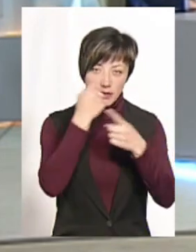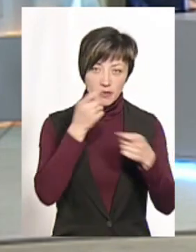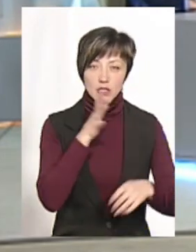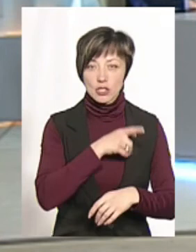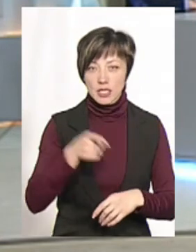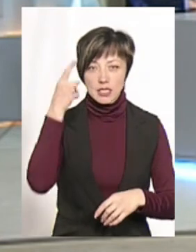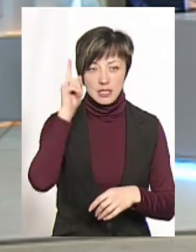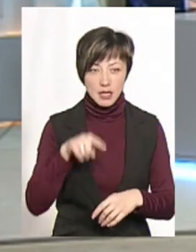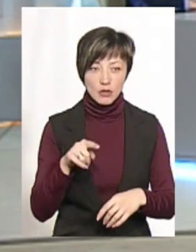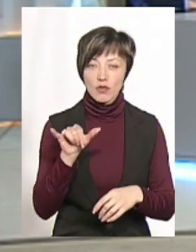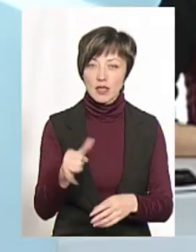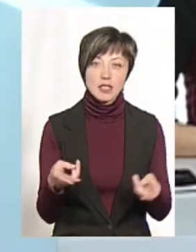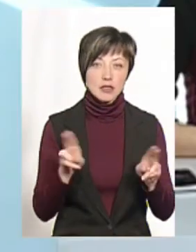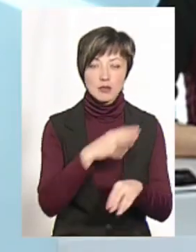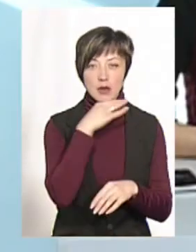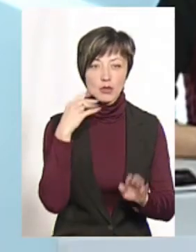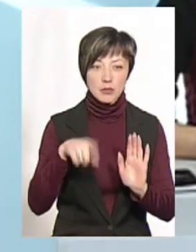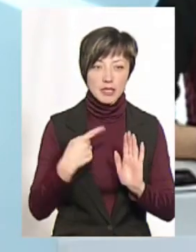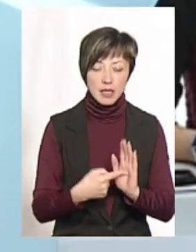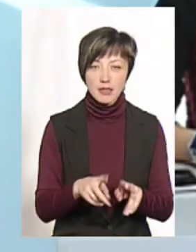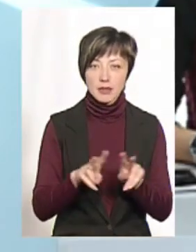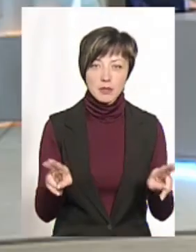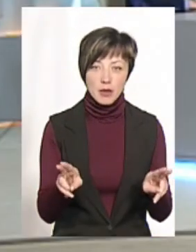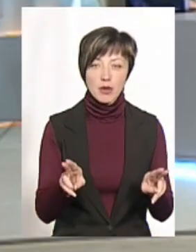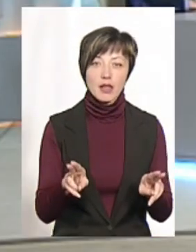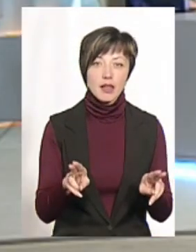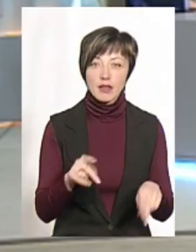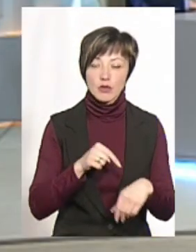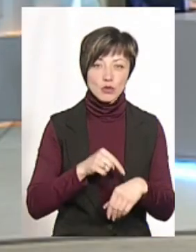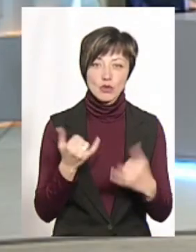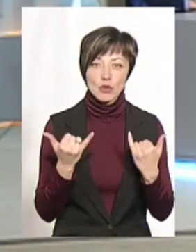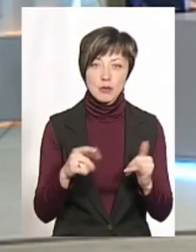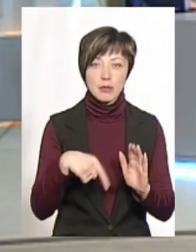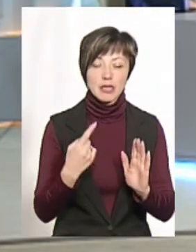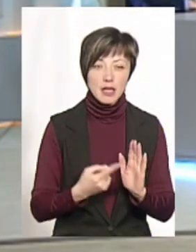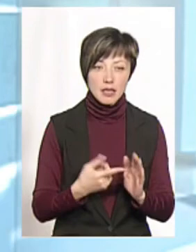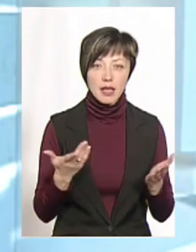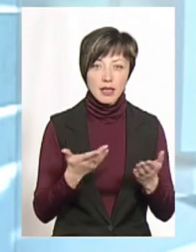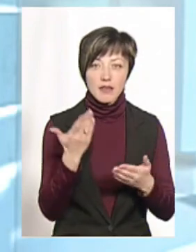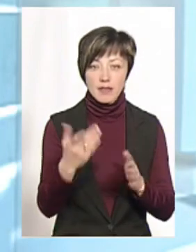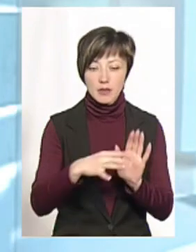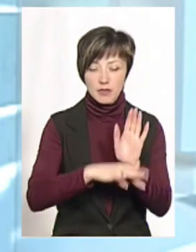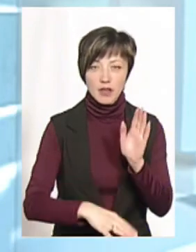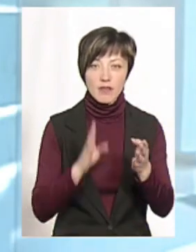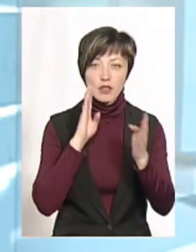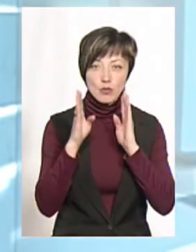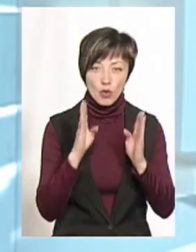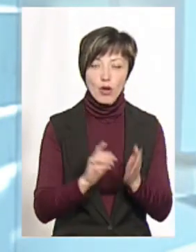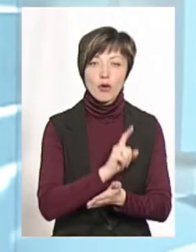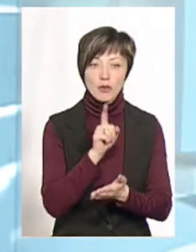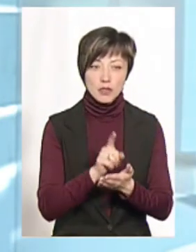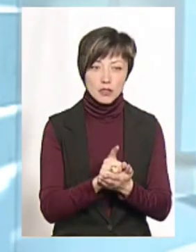ефірний час. Знаю, шановні експерти, що у вас лишилися питання, так само, як і не торкнулися ми сьогодні питань, які ви поставили у Фейсбуці.